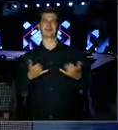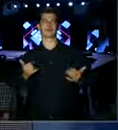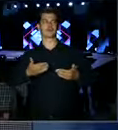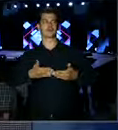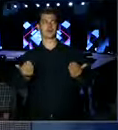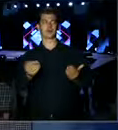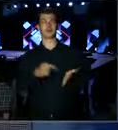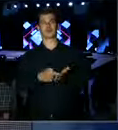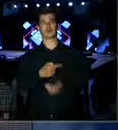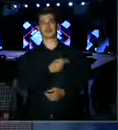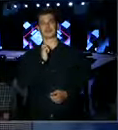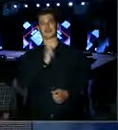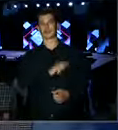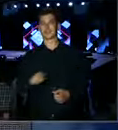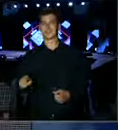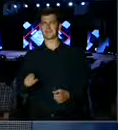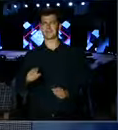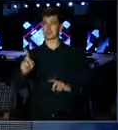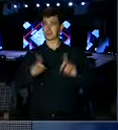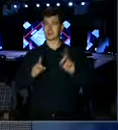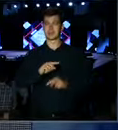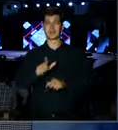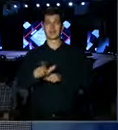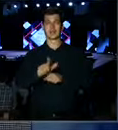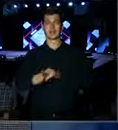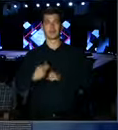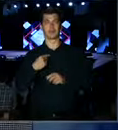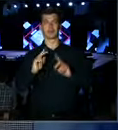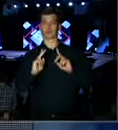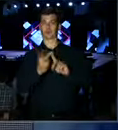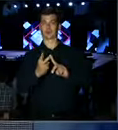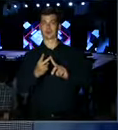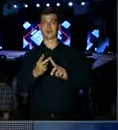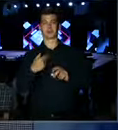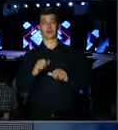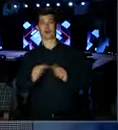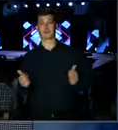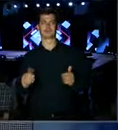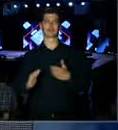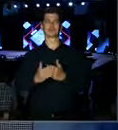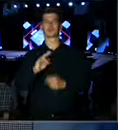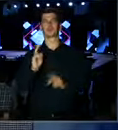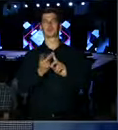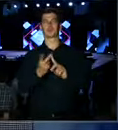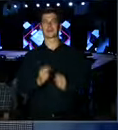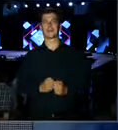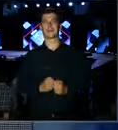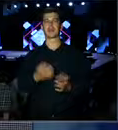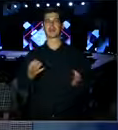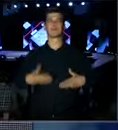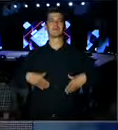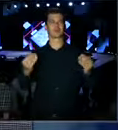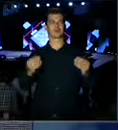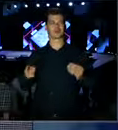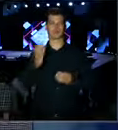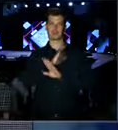nasze kandydatki. Niektóre z nich nawet po raz drugi założyły te suknie w swoim życiu. Rozpoczynamy